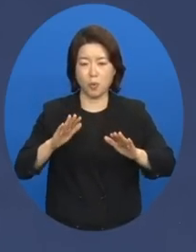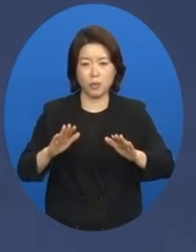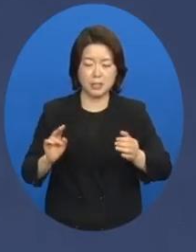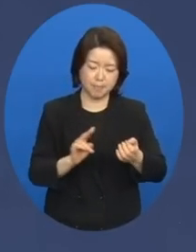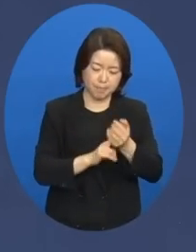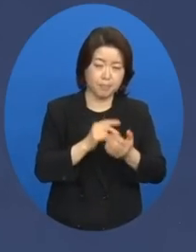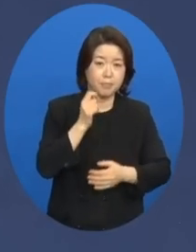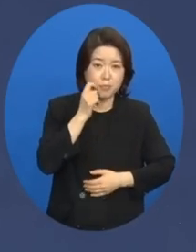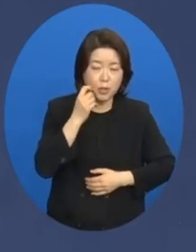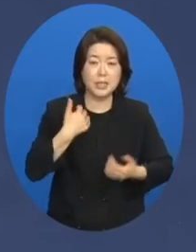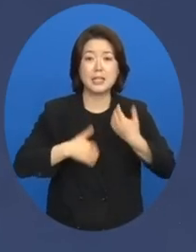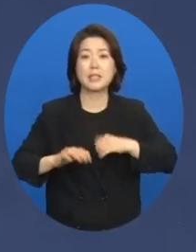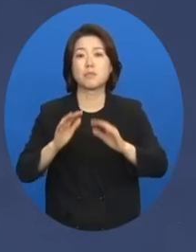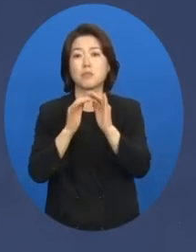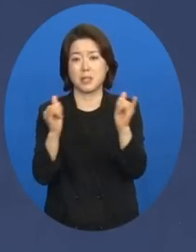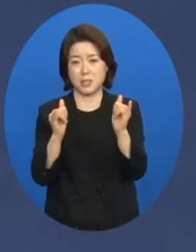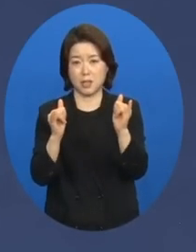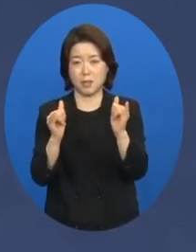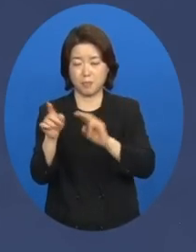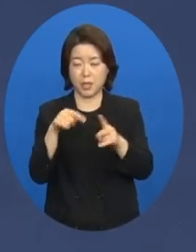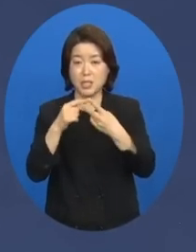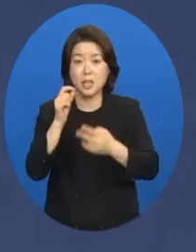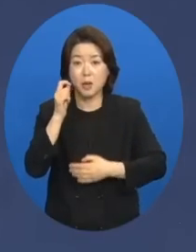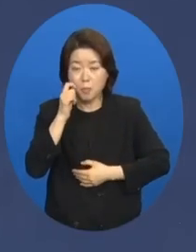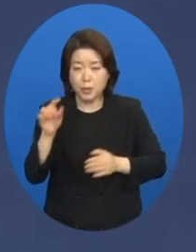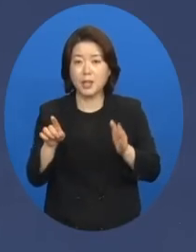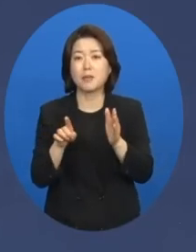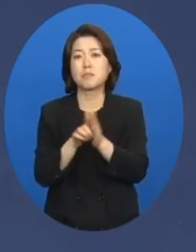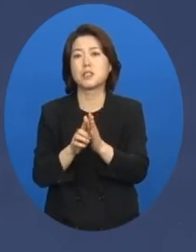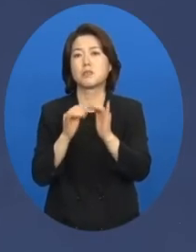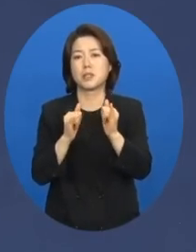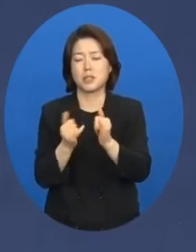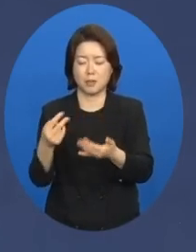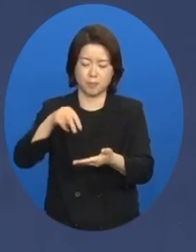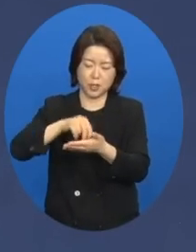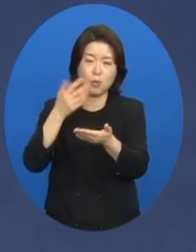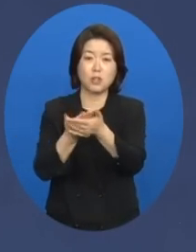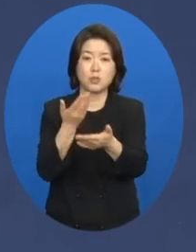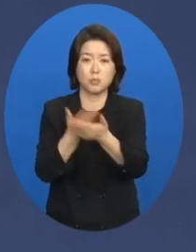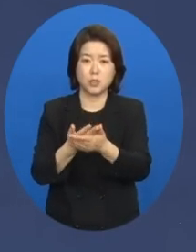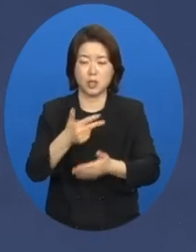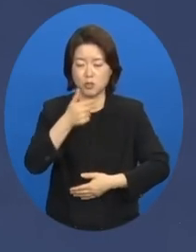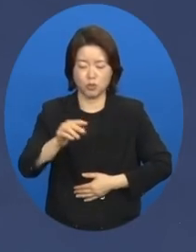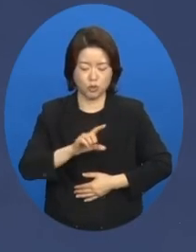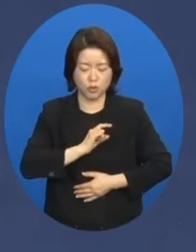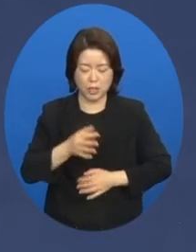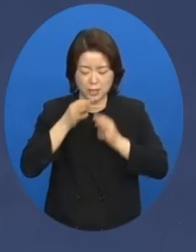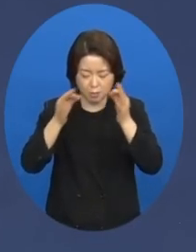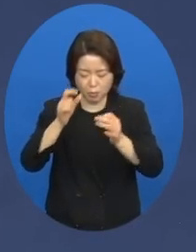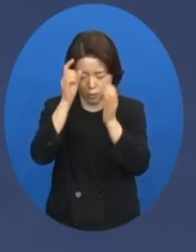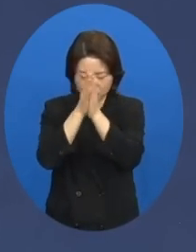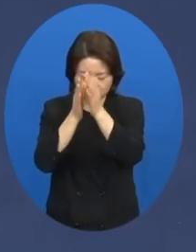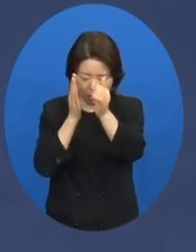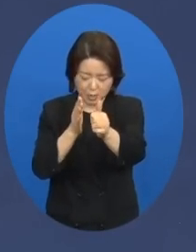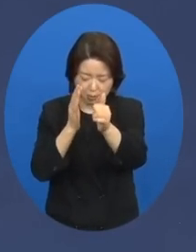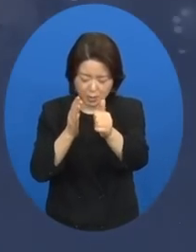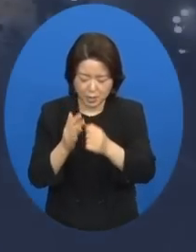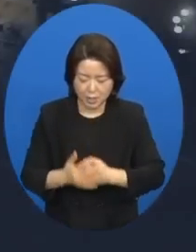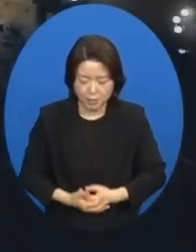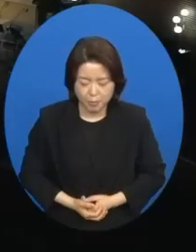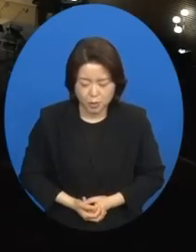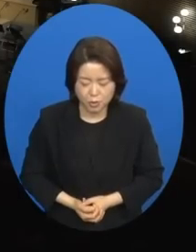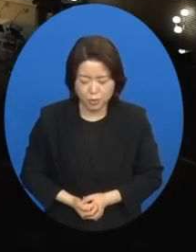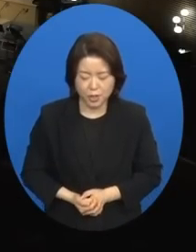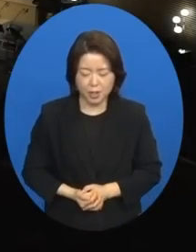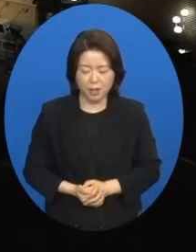없는 기쁨의 사람으로 이해할 수 없는 믿음의 사람으로 세워 주시옵소서. 우리 주의 이름 부르고 함께 기도하시겠습니다.